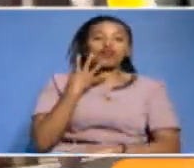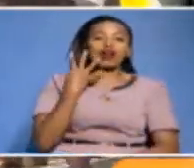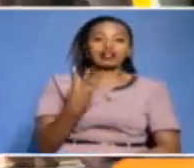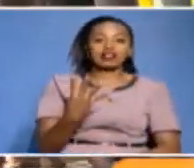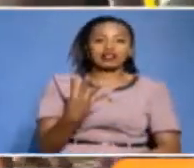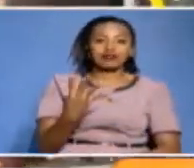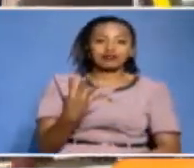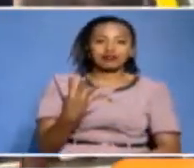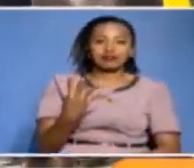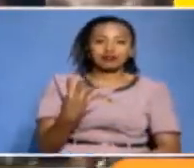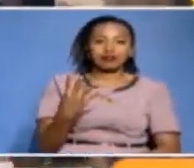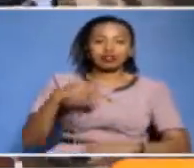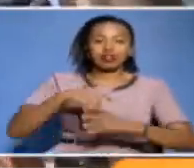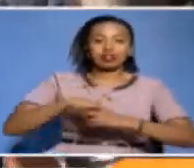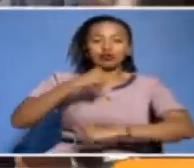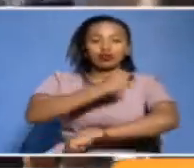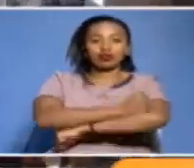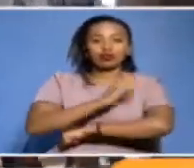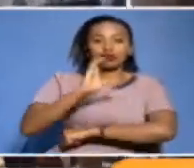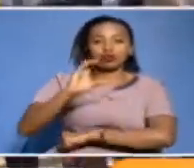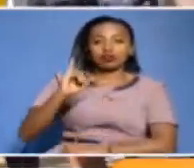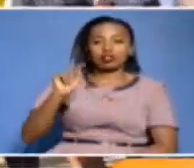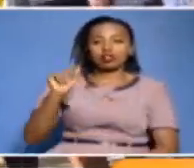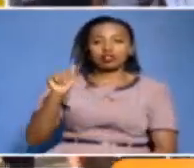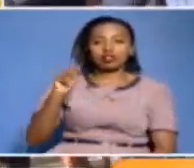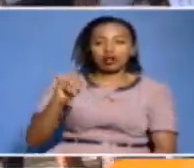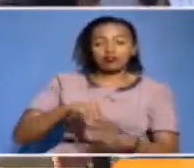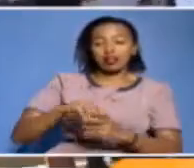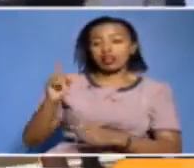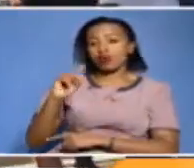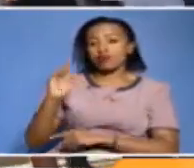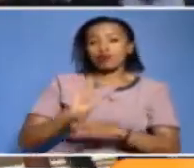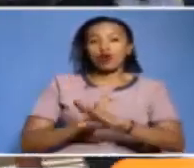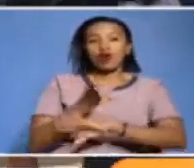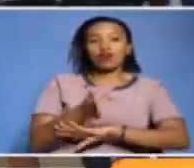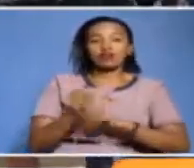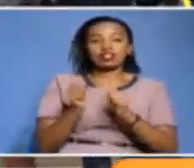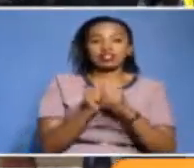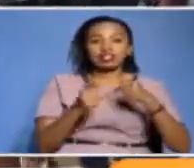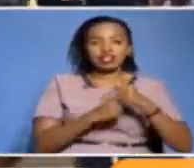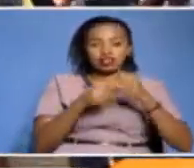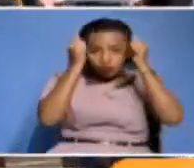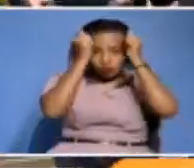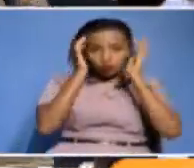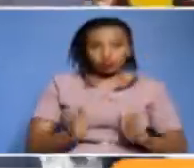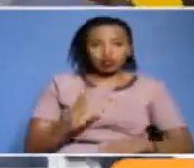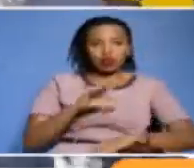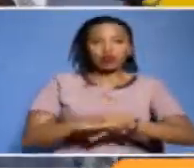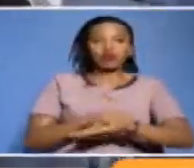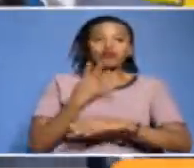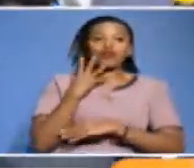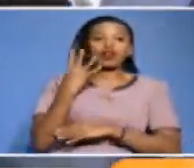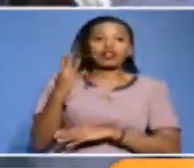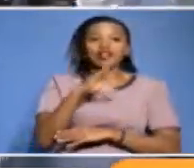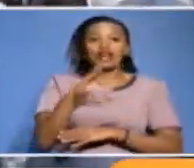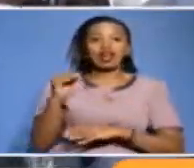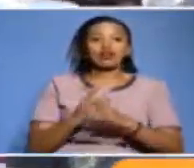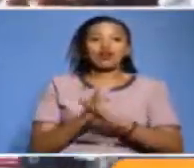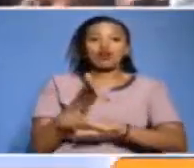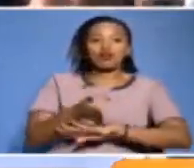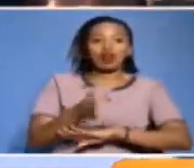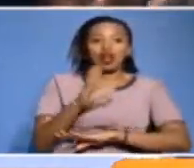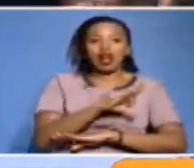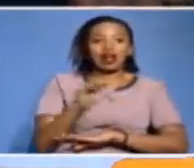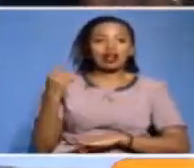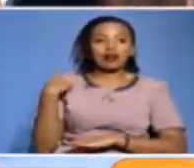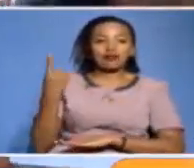Katika shule ya Sita Mioko mtaa wa Hudli hapa Nairobi, zaidi ya wanafunzi 16 walijizolea alama 400 na zaidi, huku mwanafunzi wa kwanza